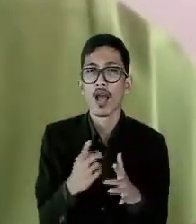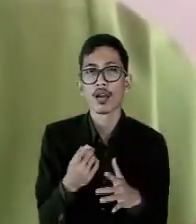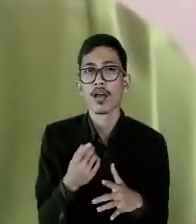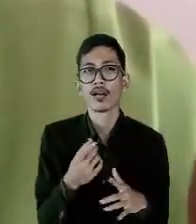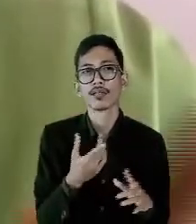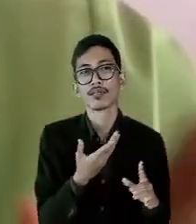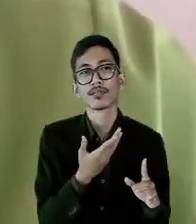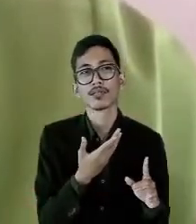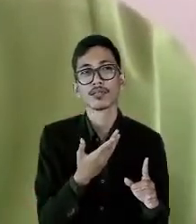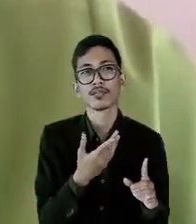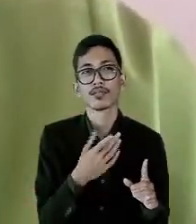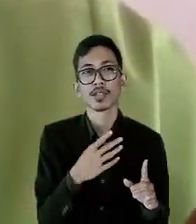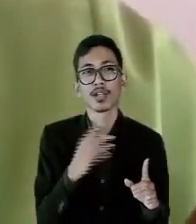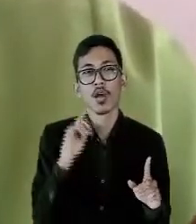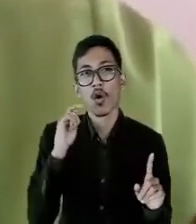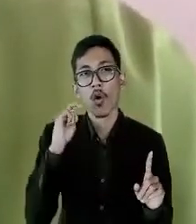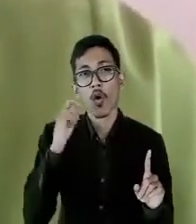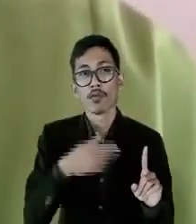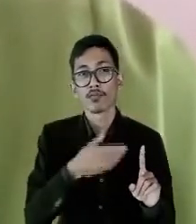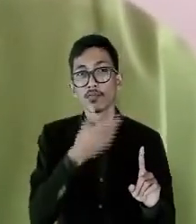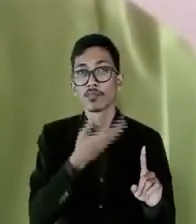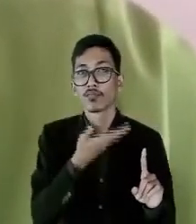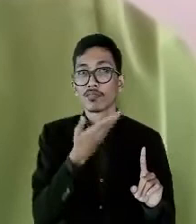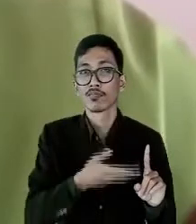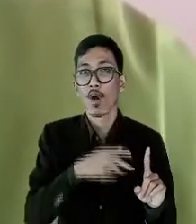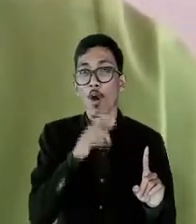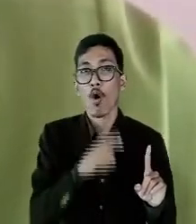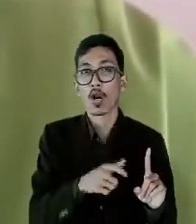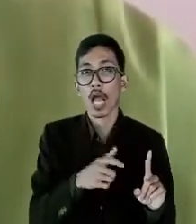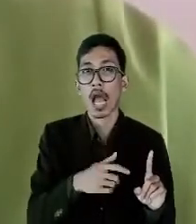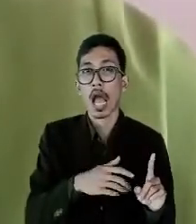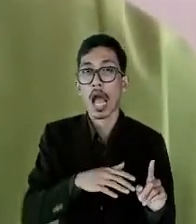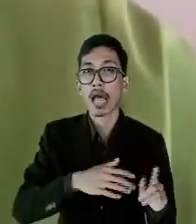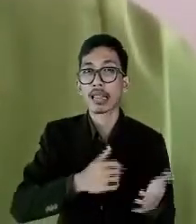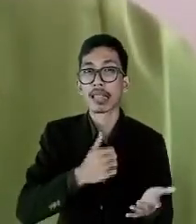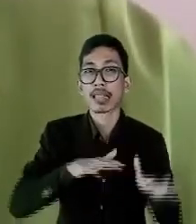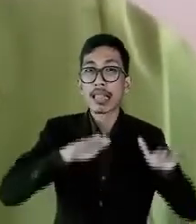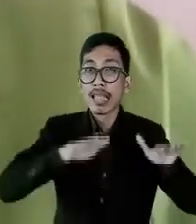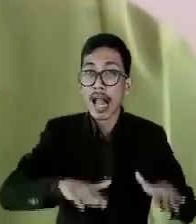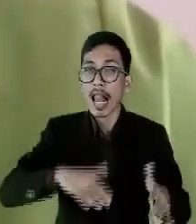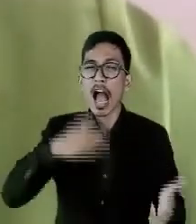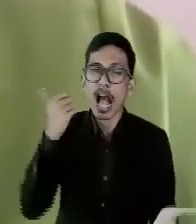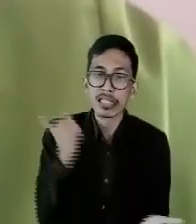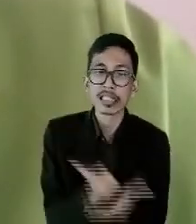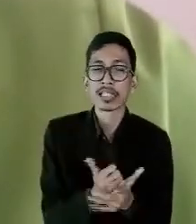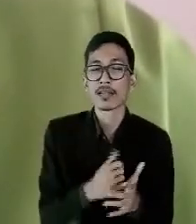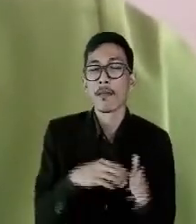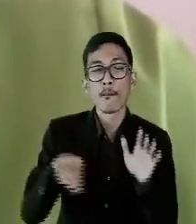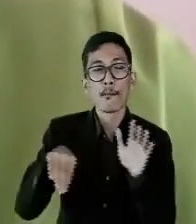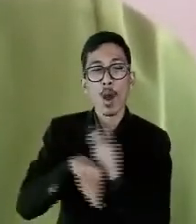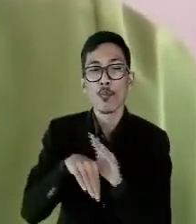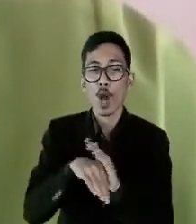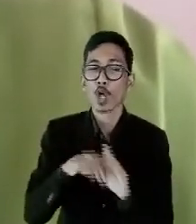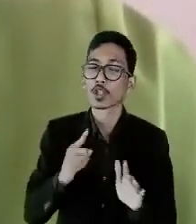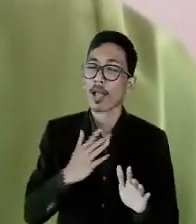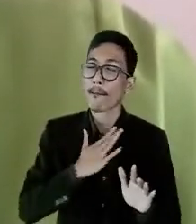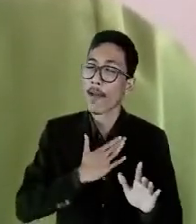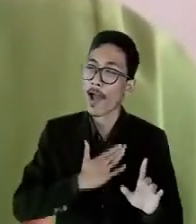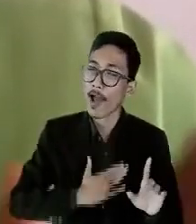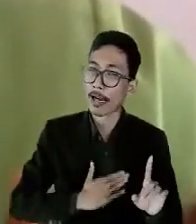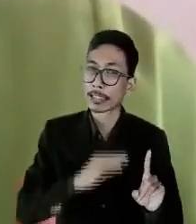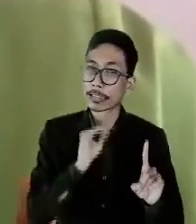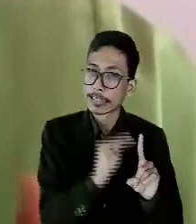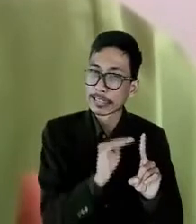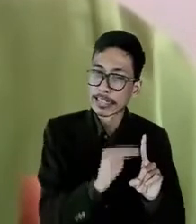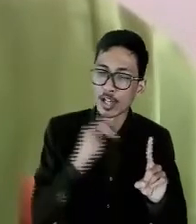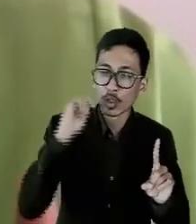kita yang asli Papua, memang harus bersabar. Ya itu tadi ada mindsetnya,